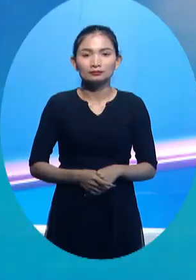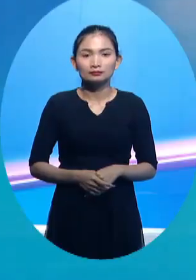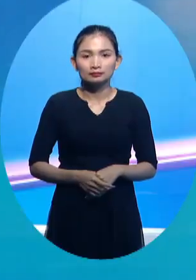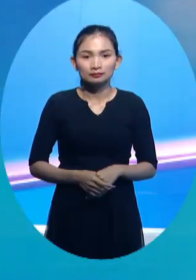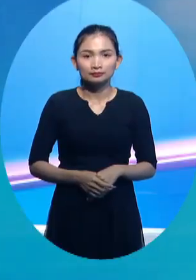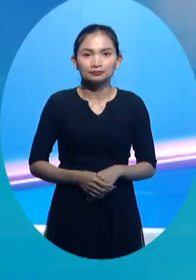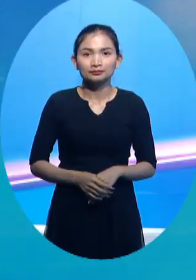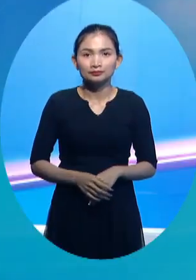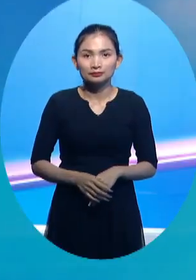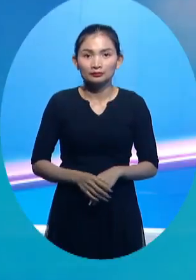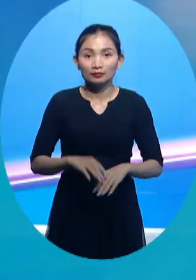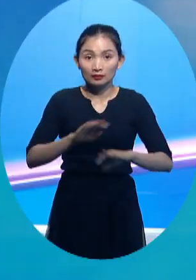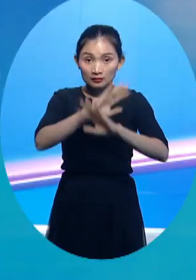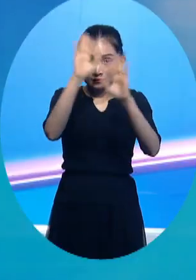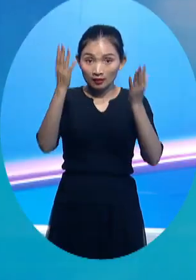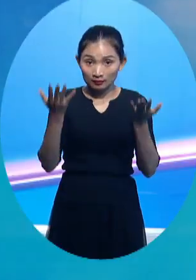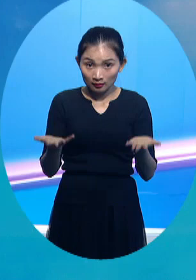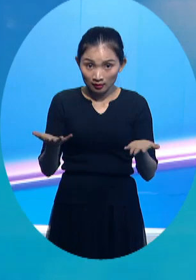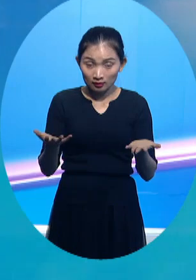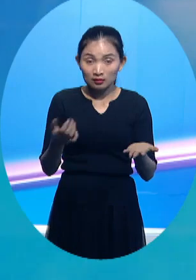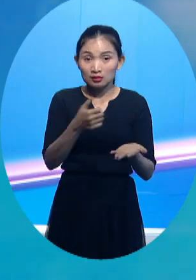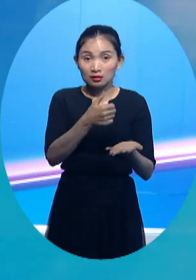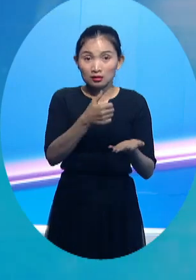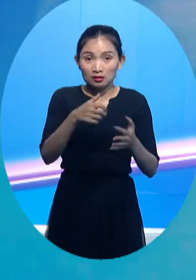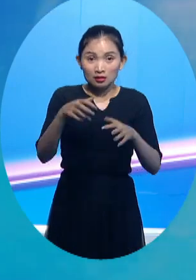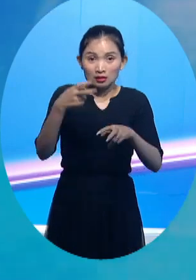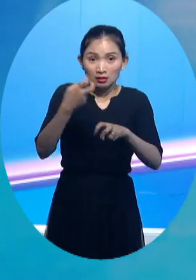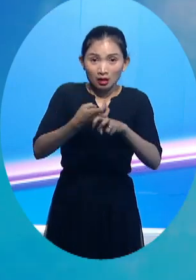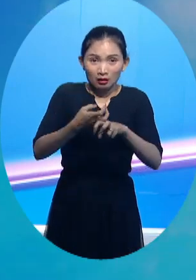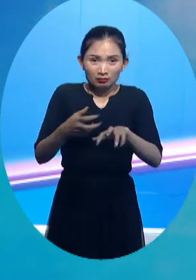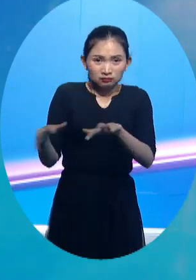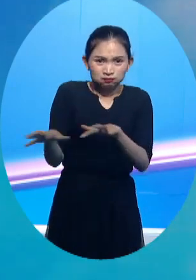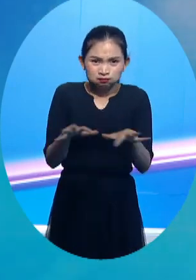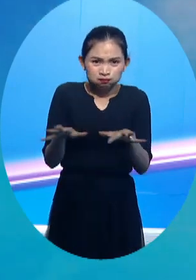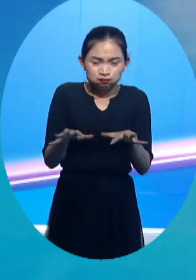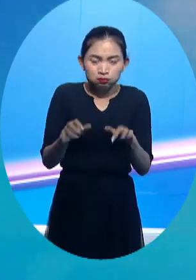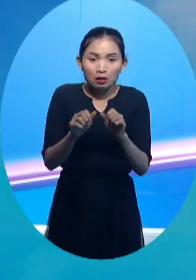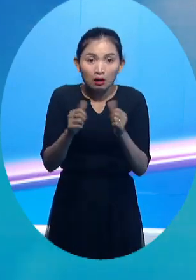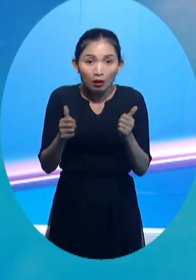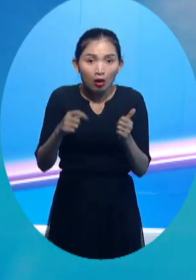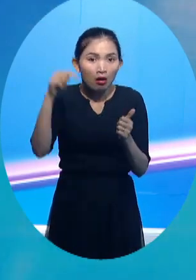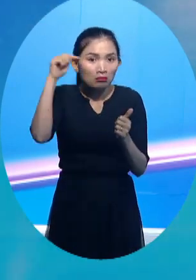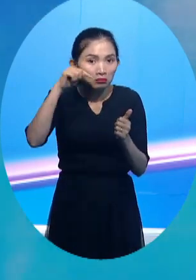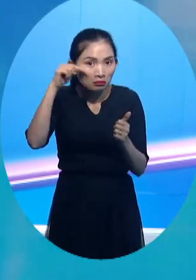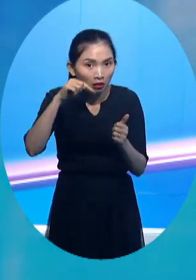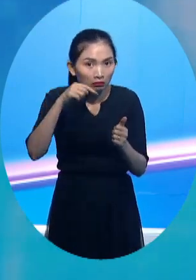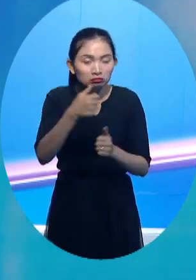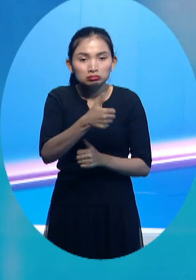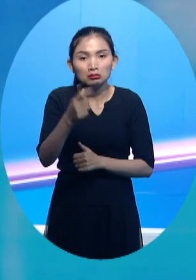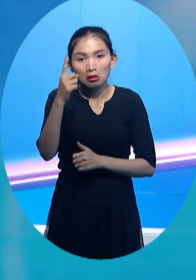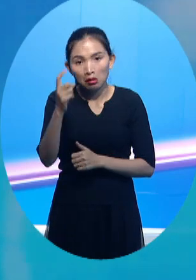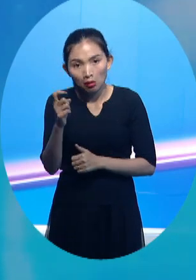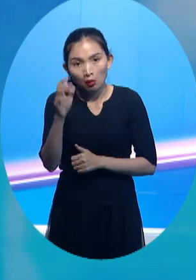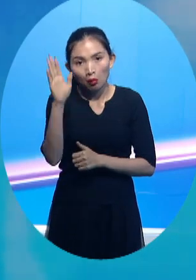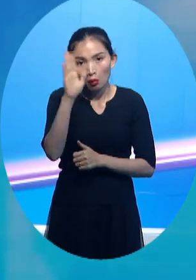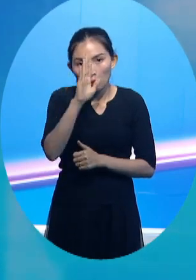chất địa phương tính đến sáng nay số người thiệt mạng trong trận động đất xảy ra chư ngày 1 tháng 1 ở Nhật Bản đã lên tới ít nhất 62 người các đội